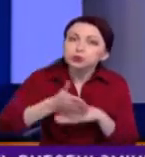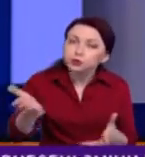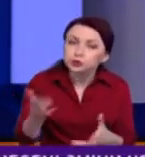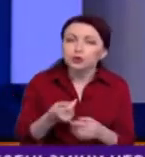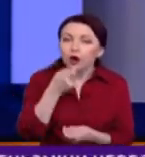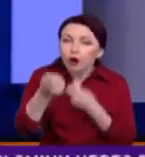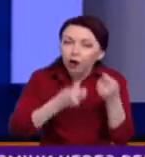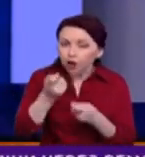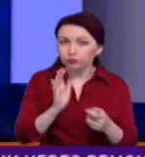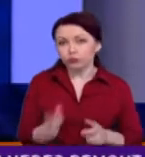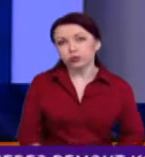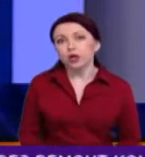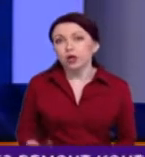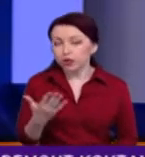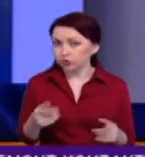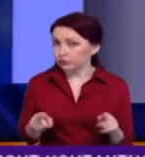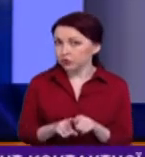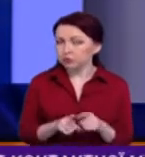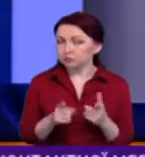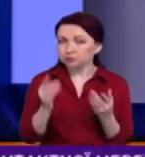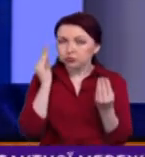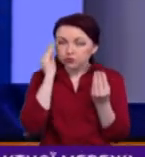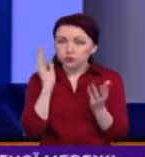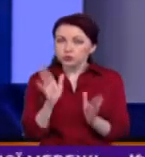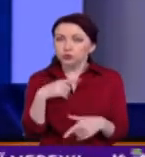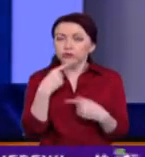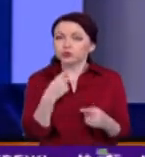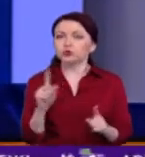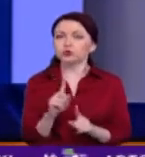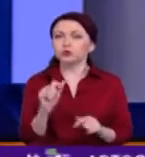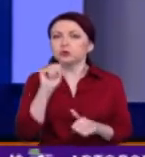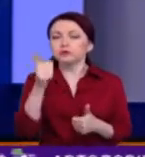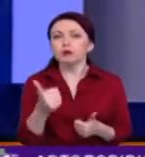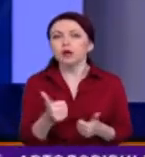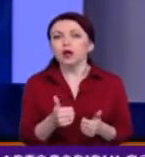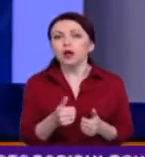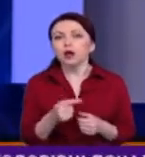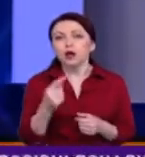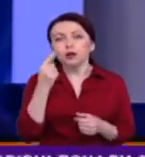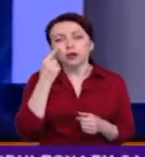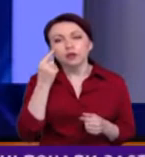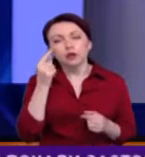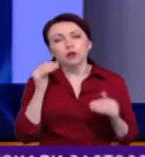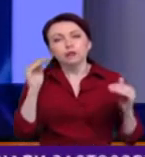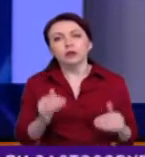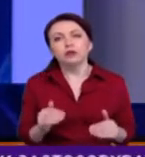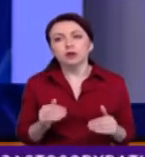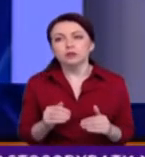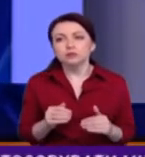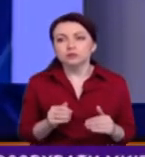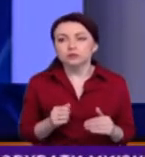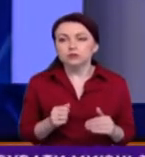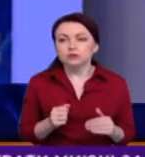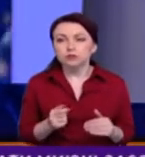будемо з таких позицій говорити, що а завтра рейтинг впаде, давайте, вибачте, дочасні